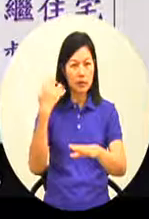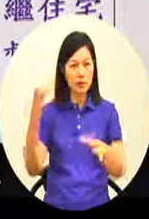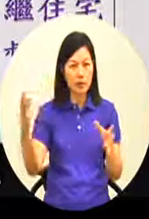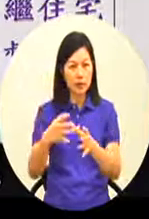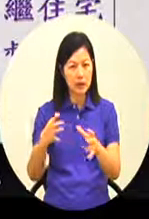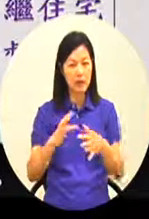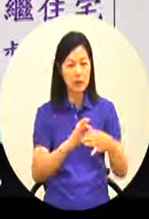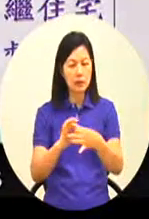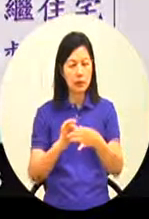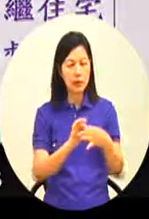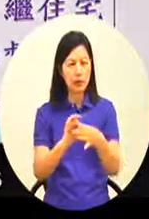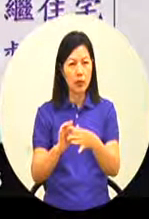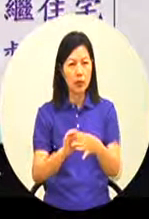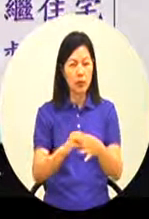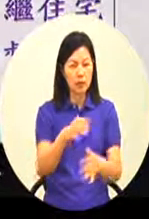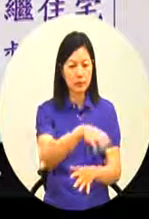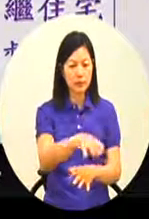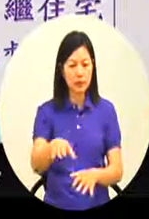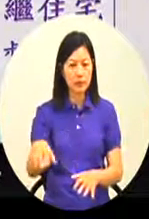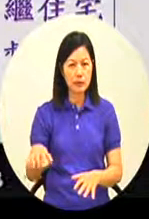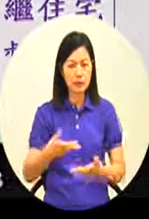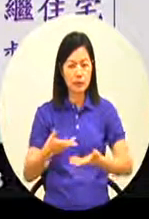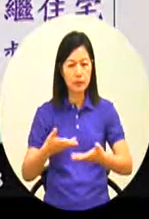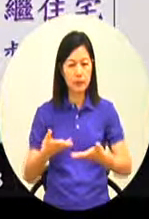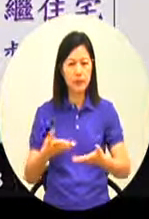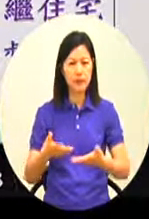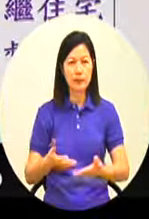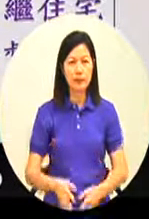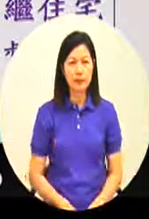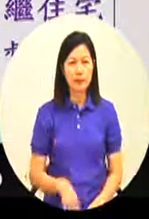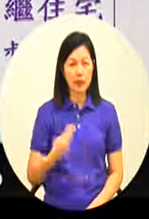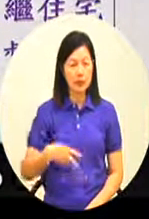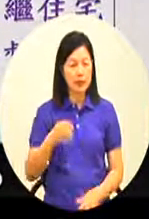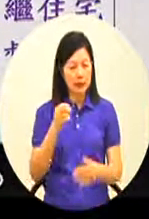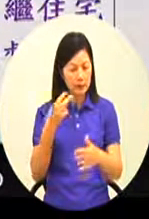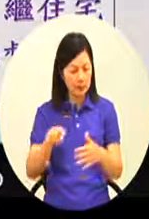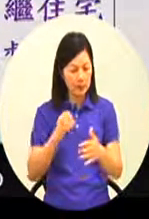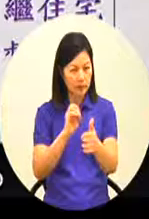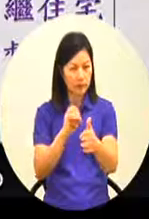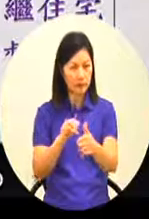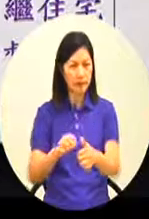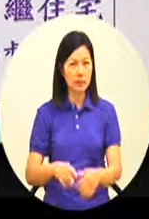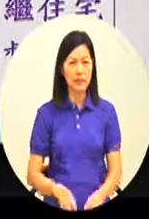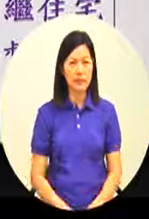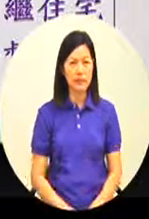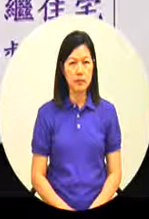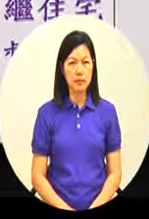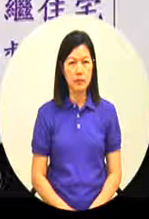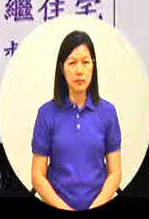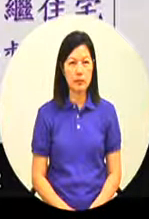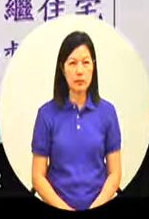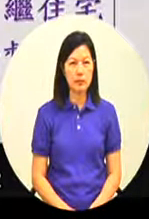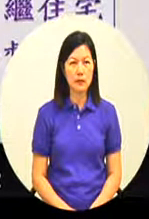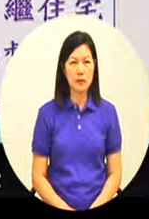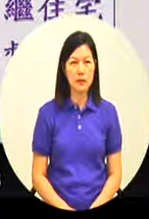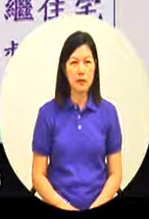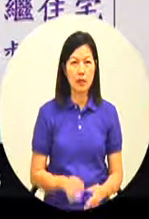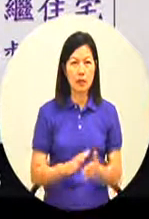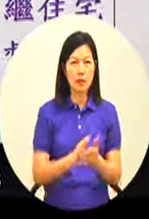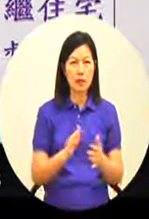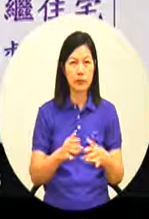关心的地方的事物哦。我还是重申的这句话哈，让受家都根才能够打造